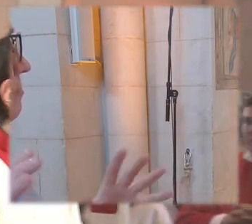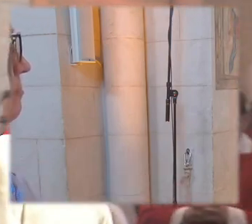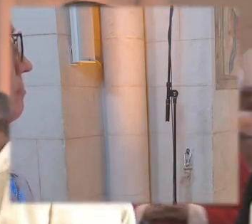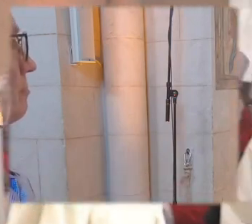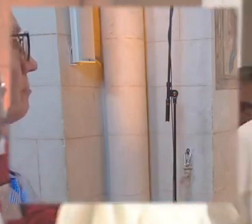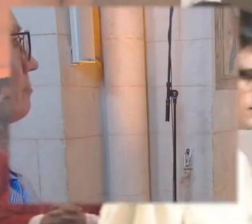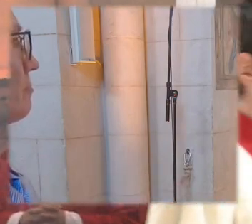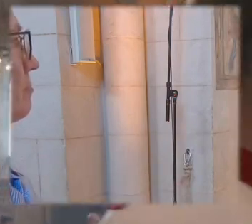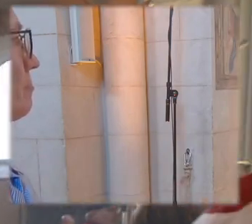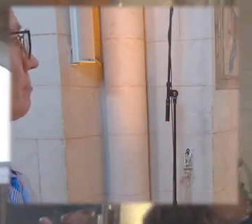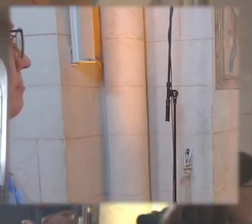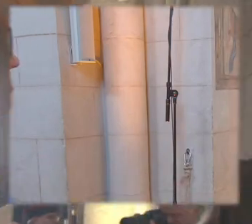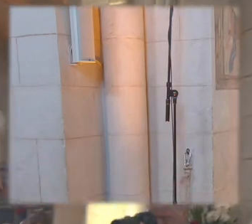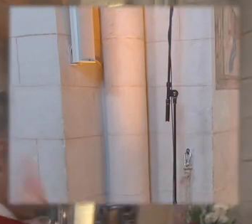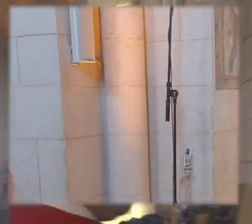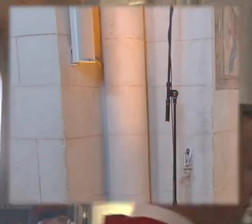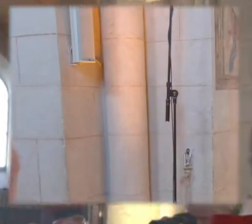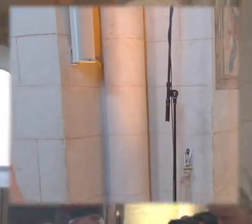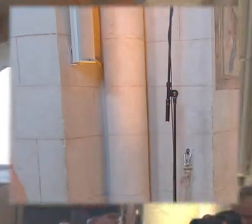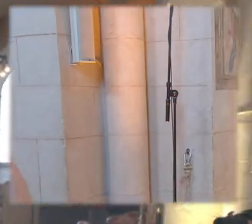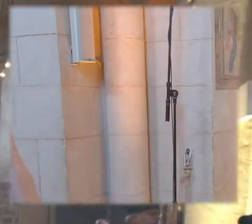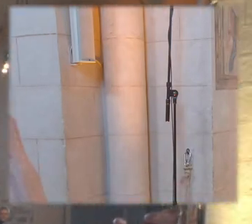Delegat des Papstes versammelt.